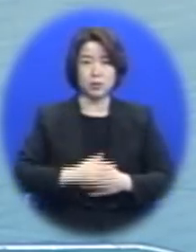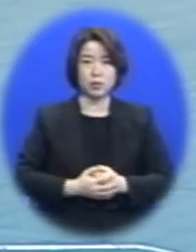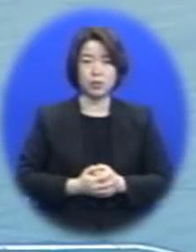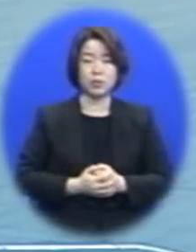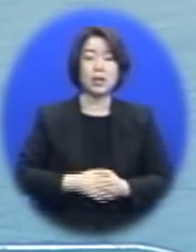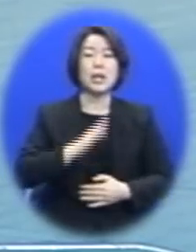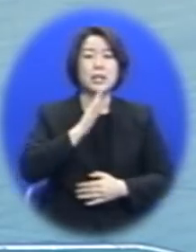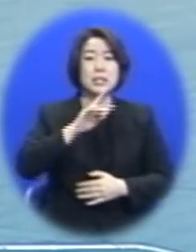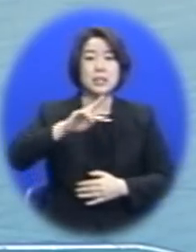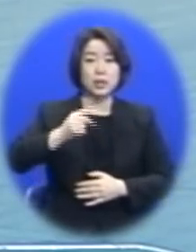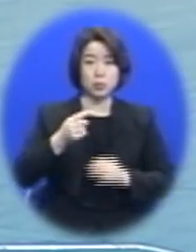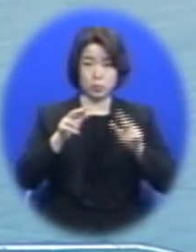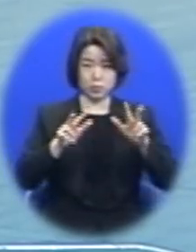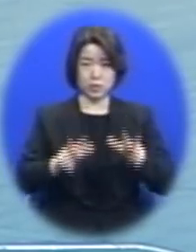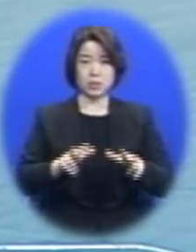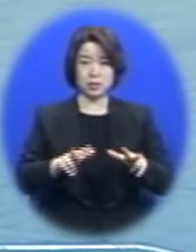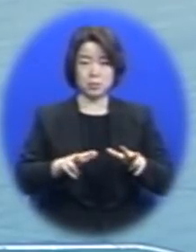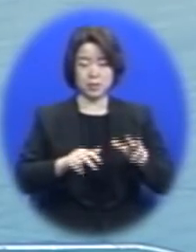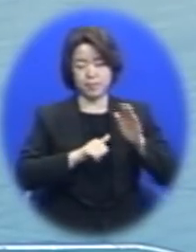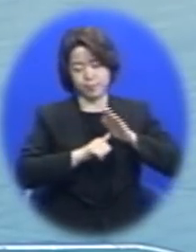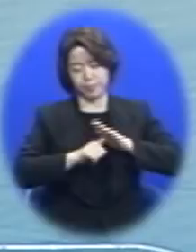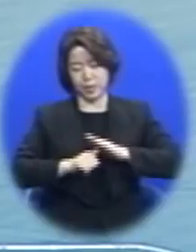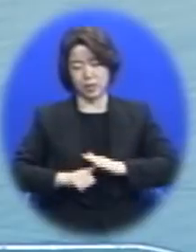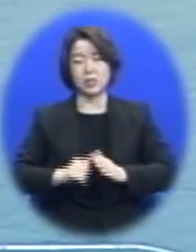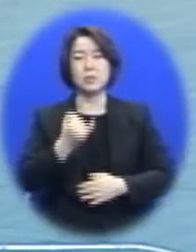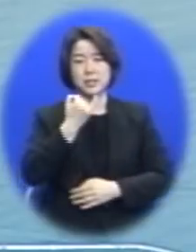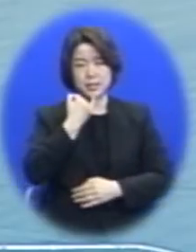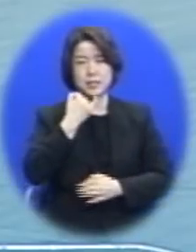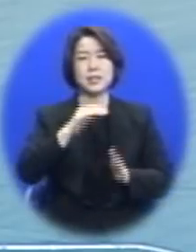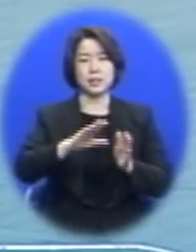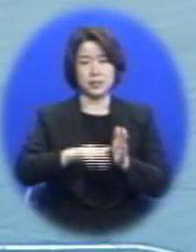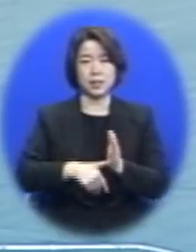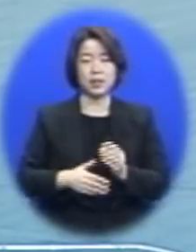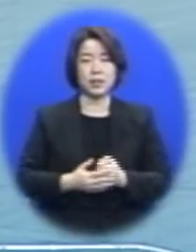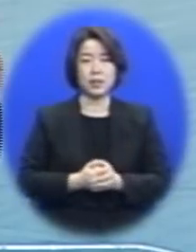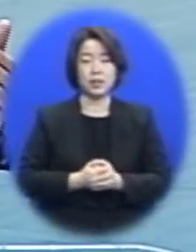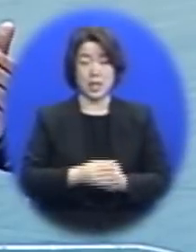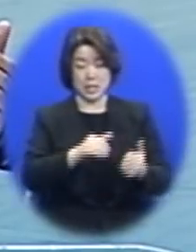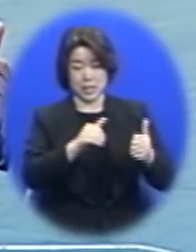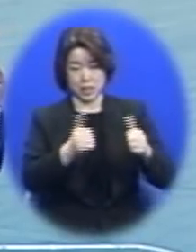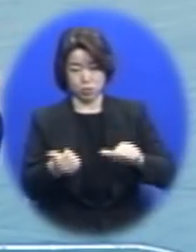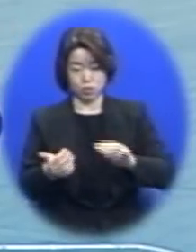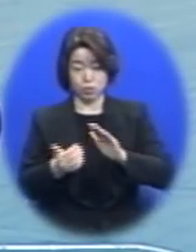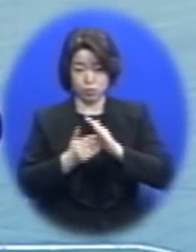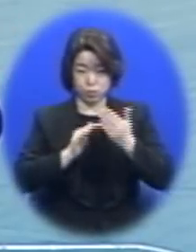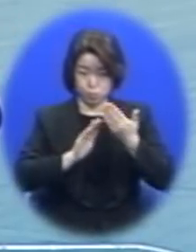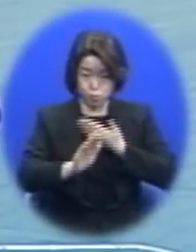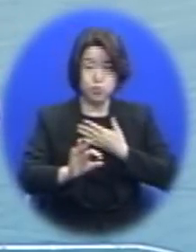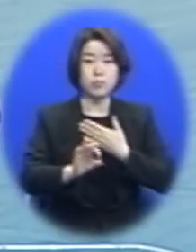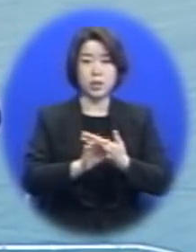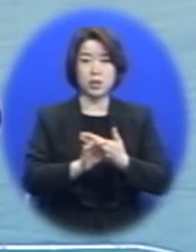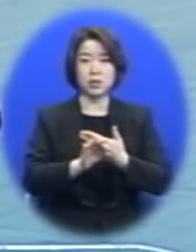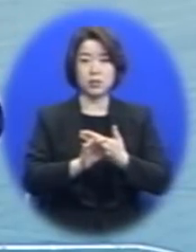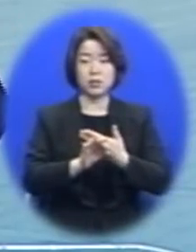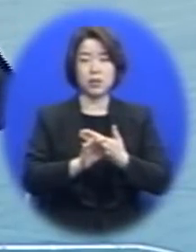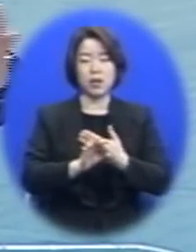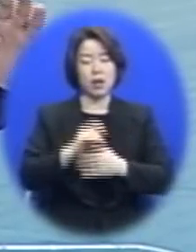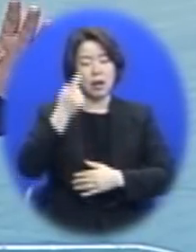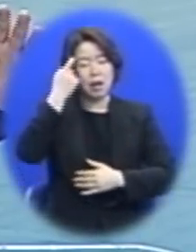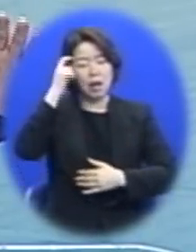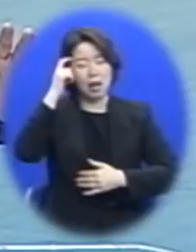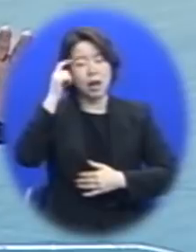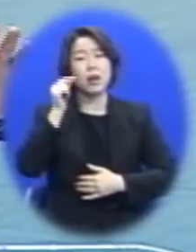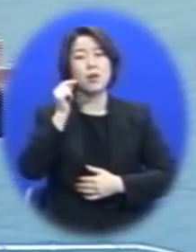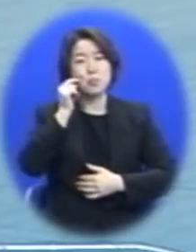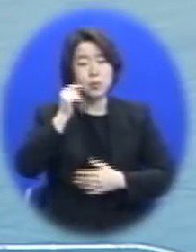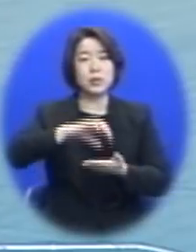그래도 지금의 견디기가 괜찮은 때입니다 죽고나면 그때는 정말 상상할 수 없는